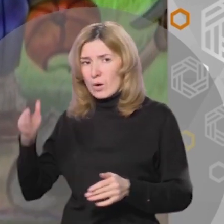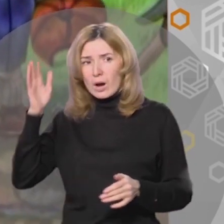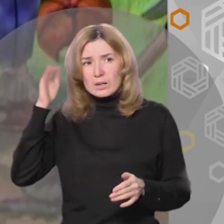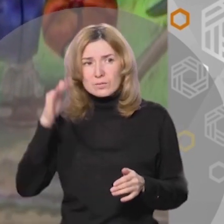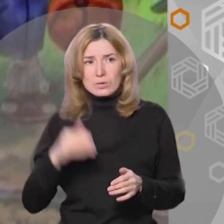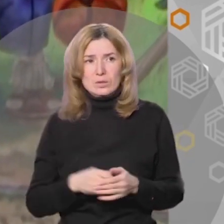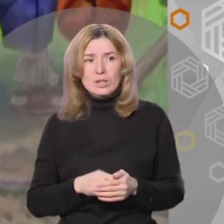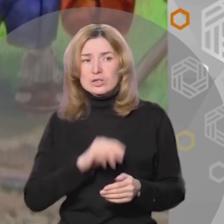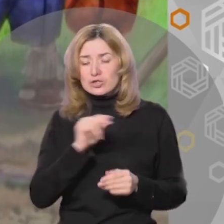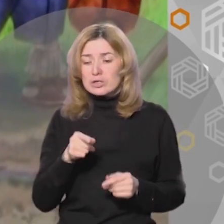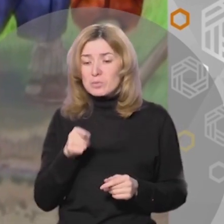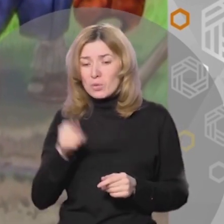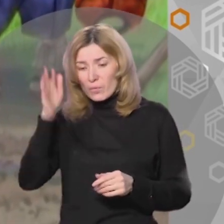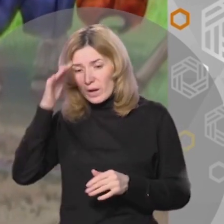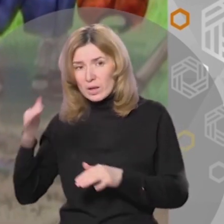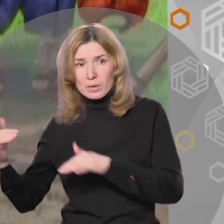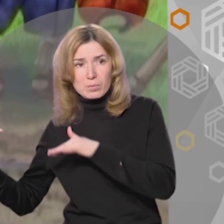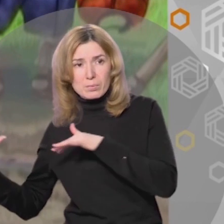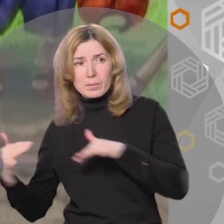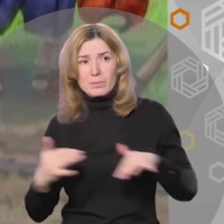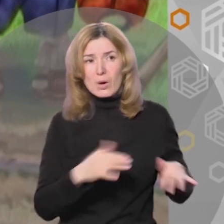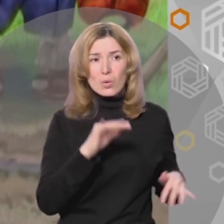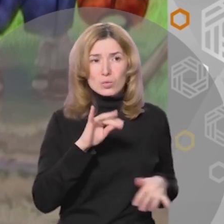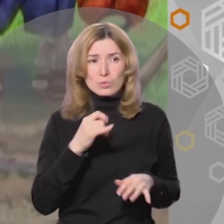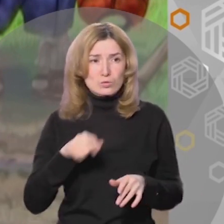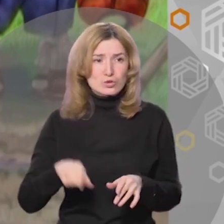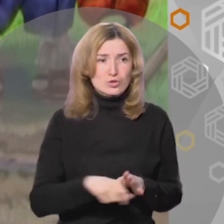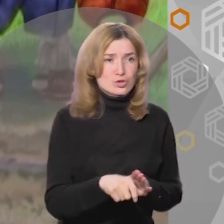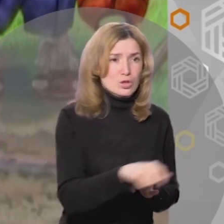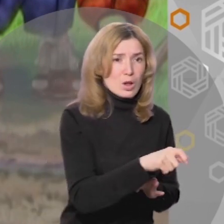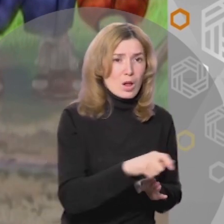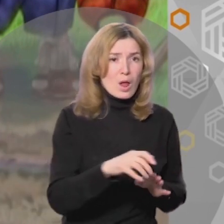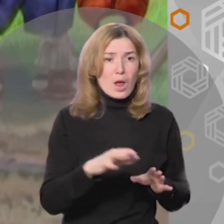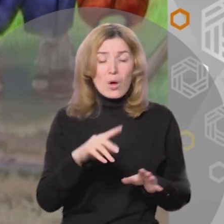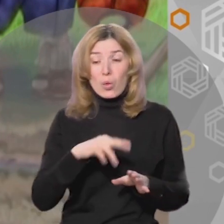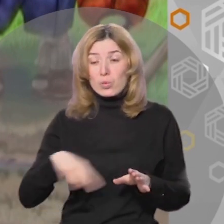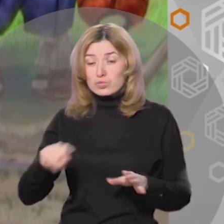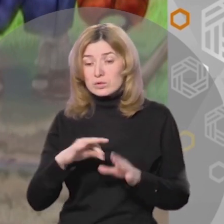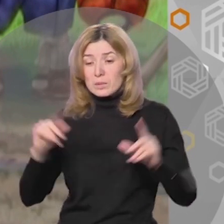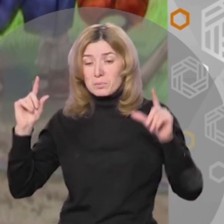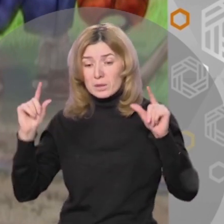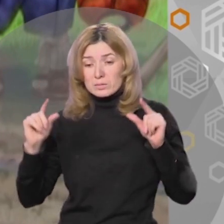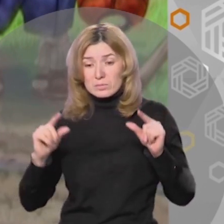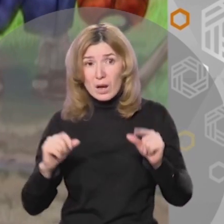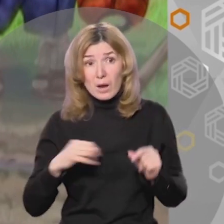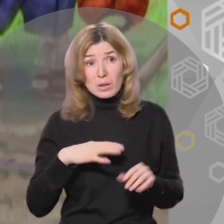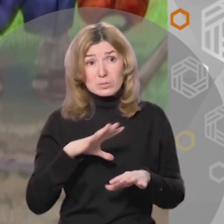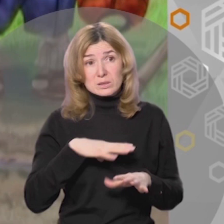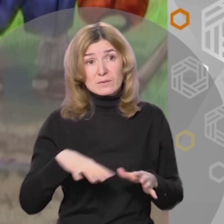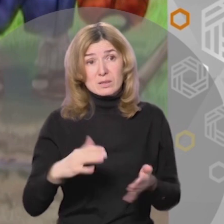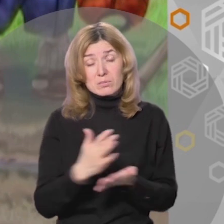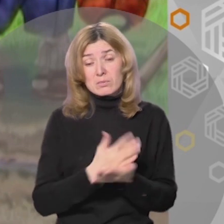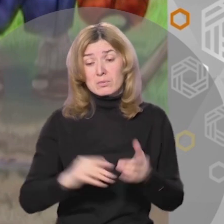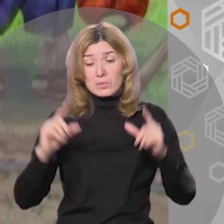обочине. Через минуту по канавке побежал ручеек. Лужа стала мелеть, а затем